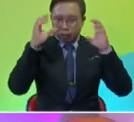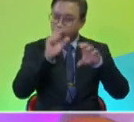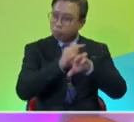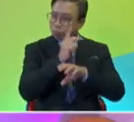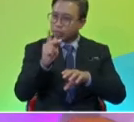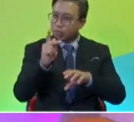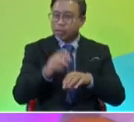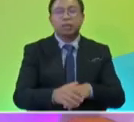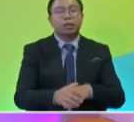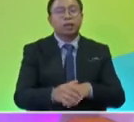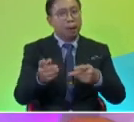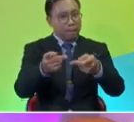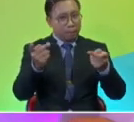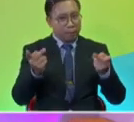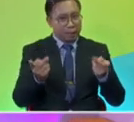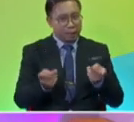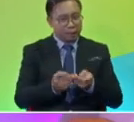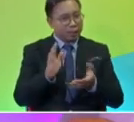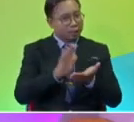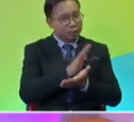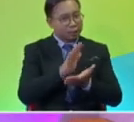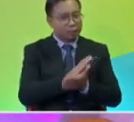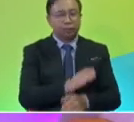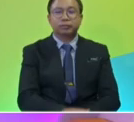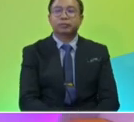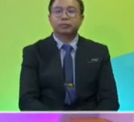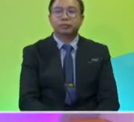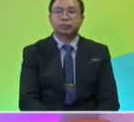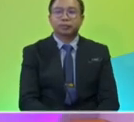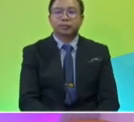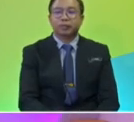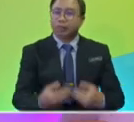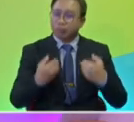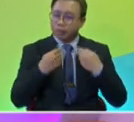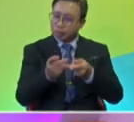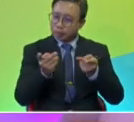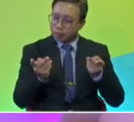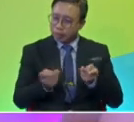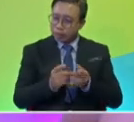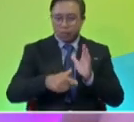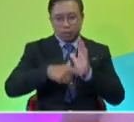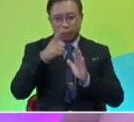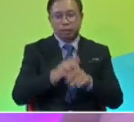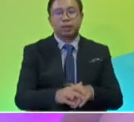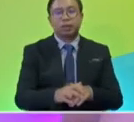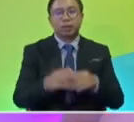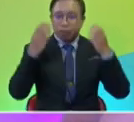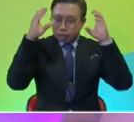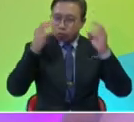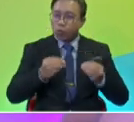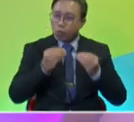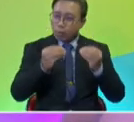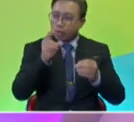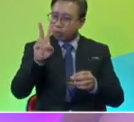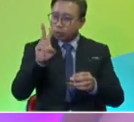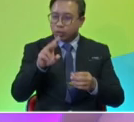pinggan kertas sahaja kan k jumpa ada hari jadi kan jadi ada pinggan yang lebih pinggan kertas yang lebih jadi Cikgu bagikan dua Cikgu